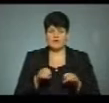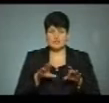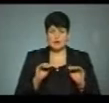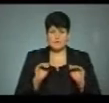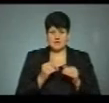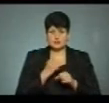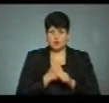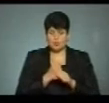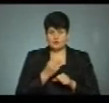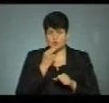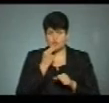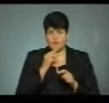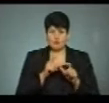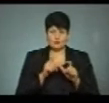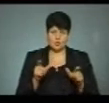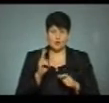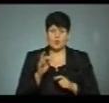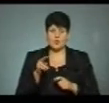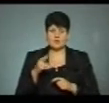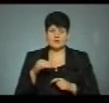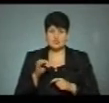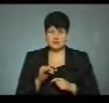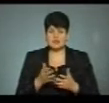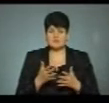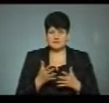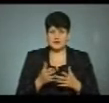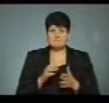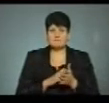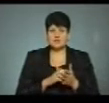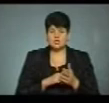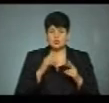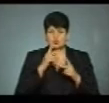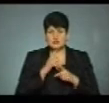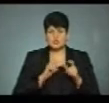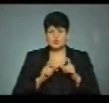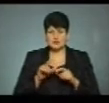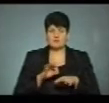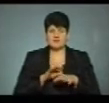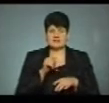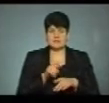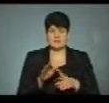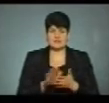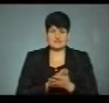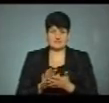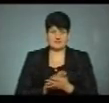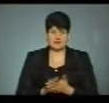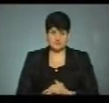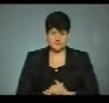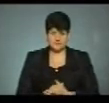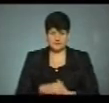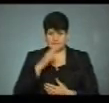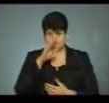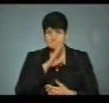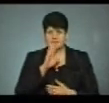обмежити роботу харчового блоку в коледжі до з'ясування причин отруєння студентів і провести там дезінфекцію. Батьки